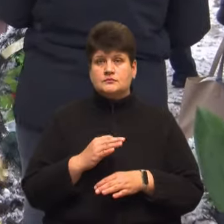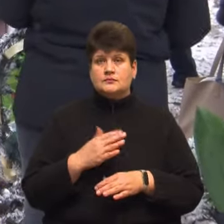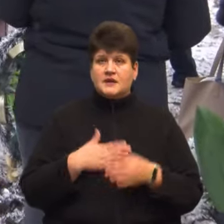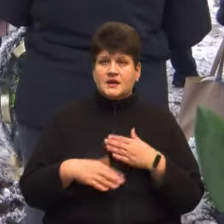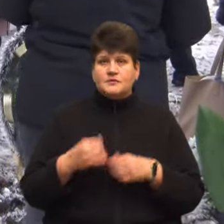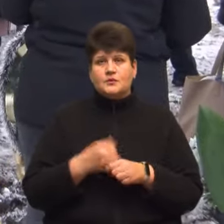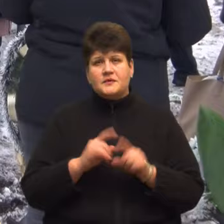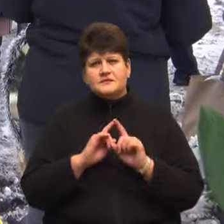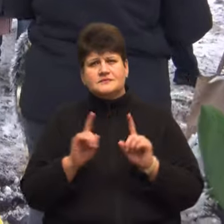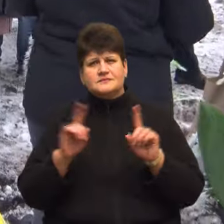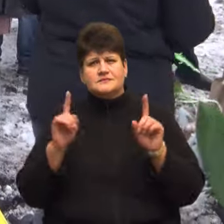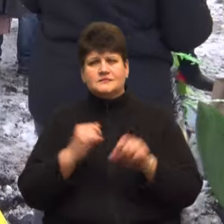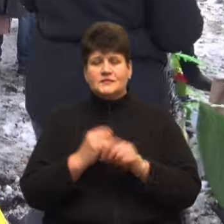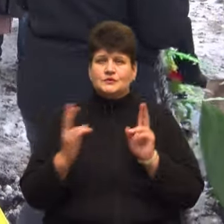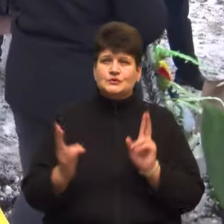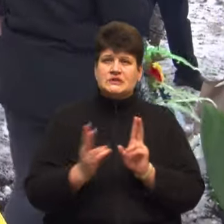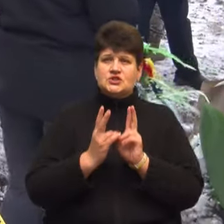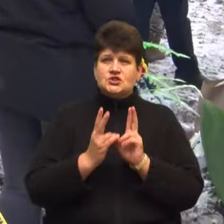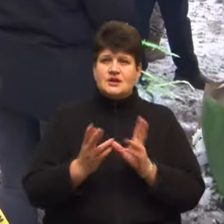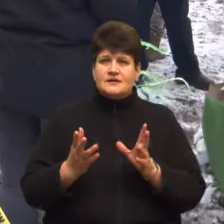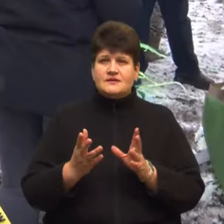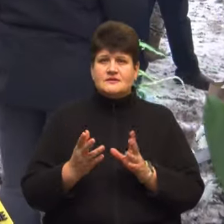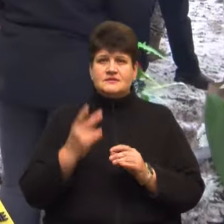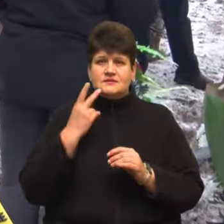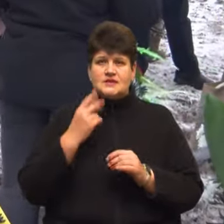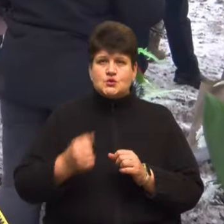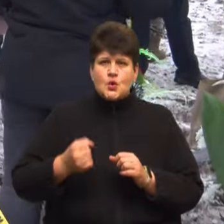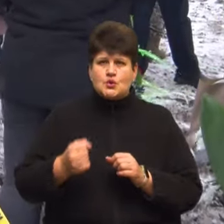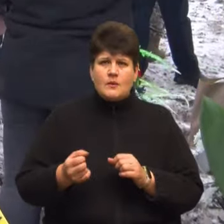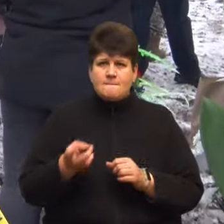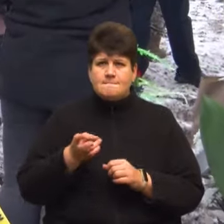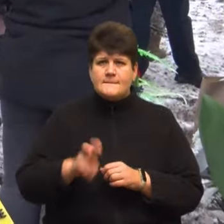сюрпризи з роботи зустрічав зним з паличку з костльм